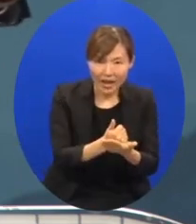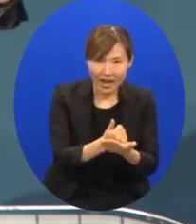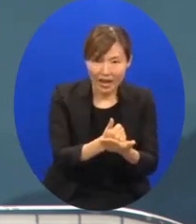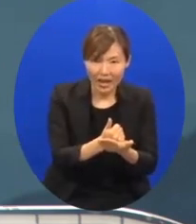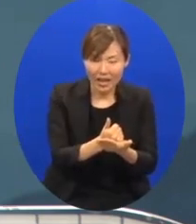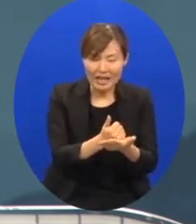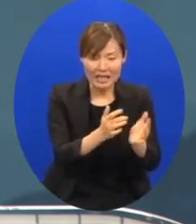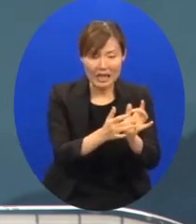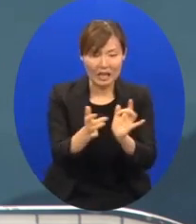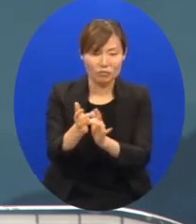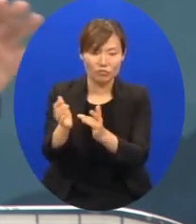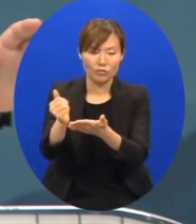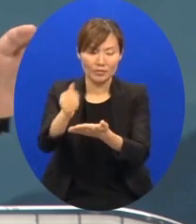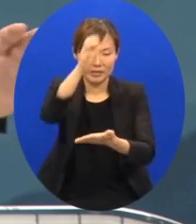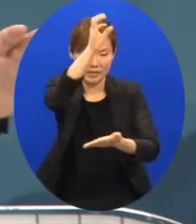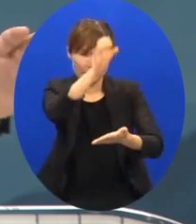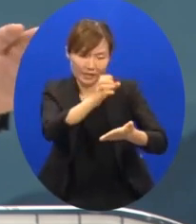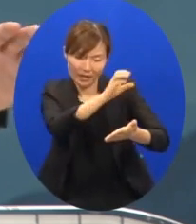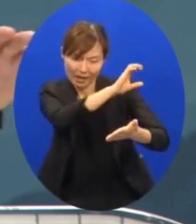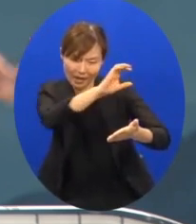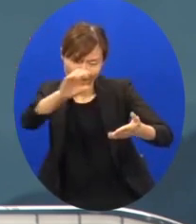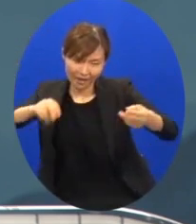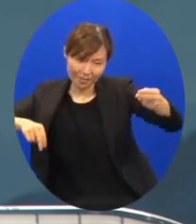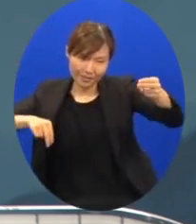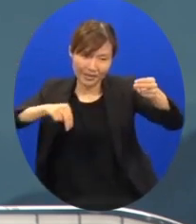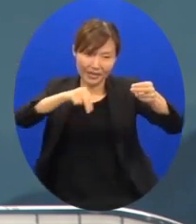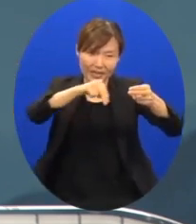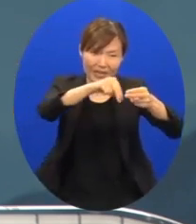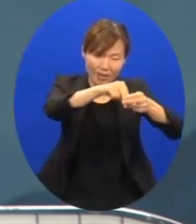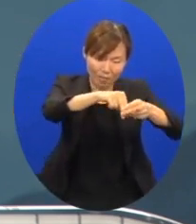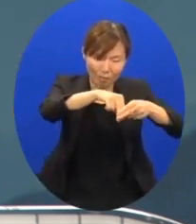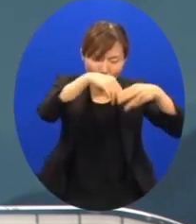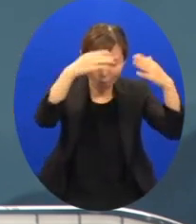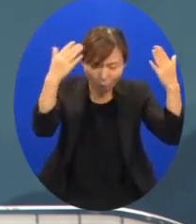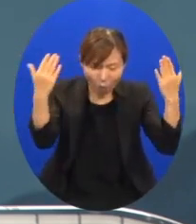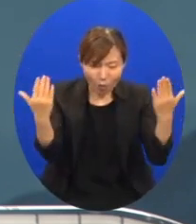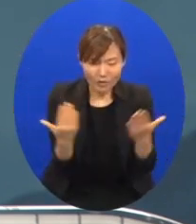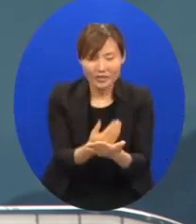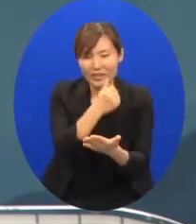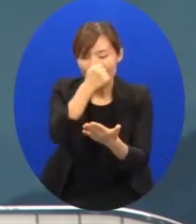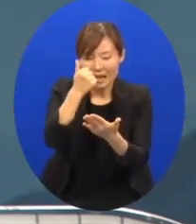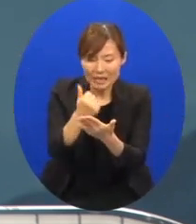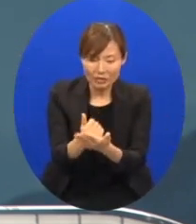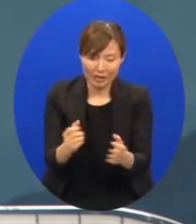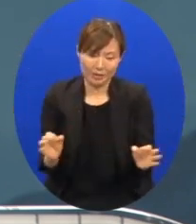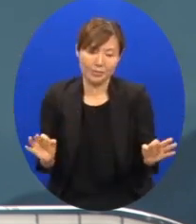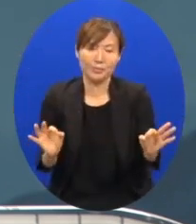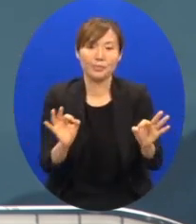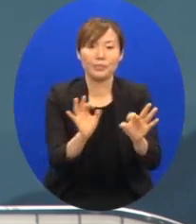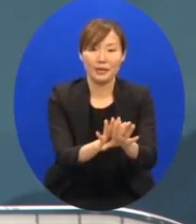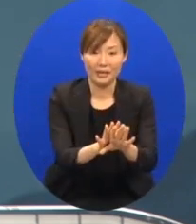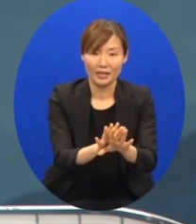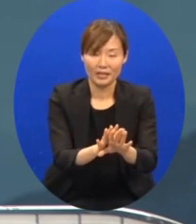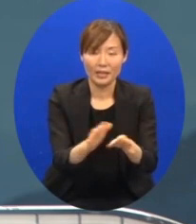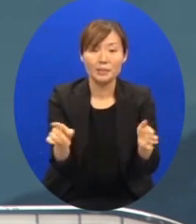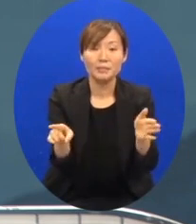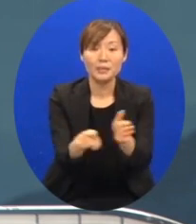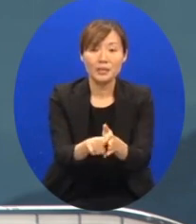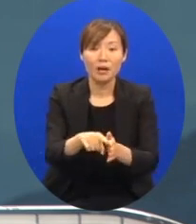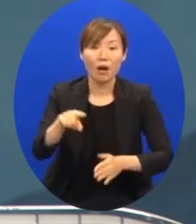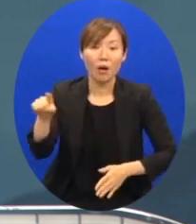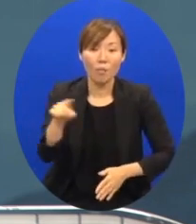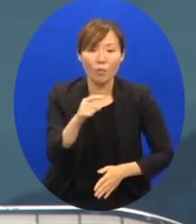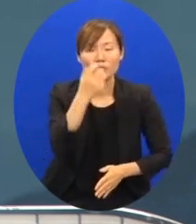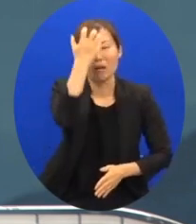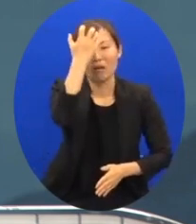피흘려 주심으로 다 사함을 받았다 그렇게 믿어지는 역사가 성령이 역사 m 지금 여러분